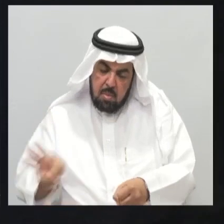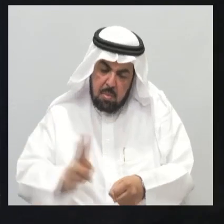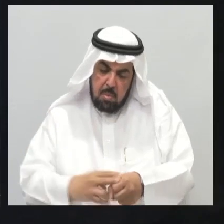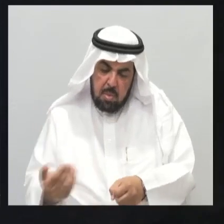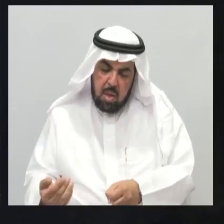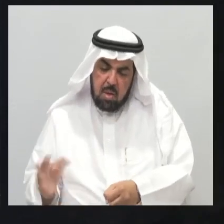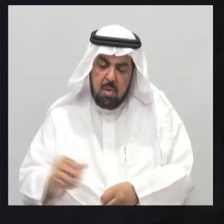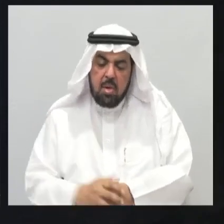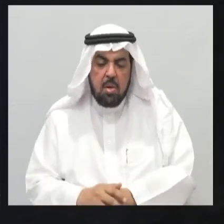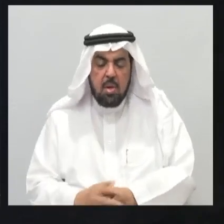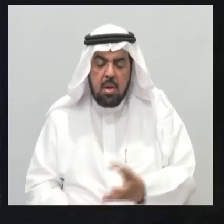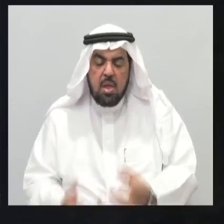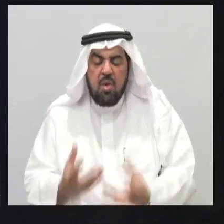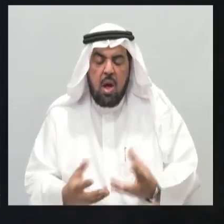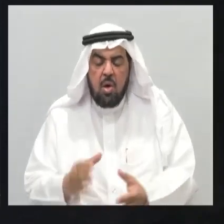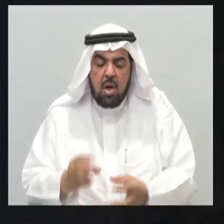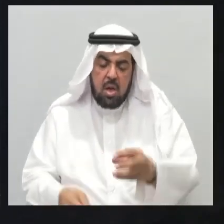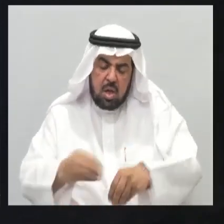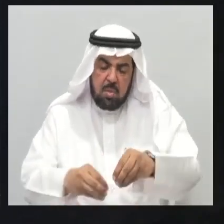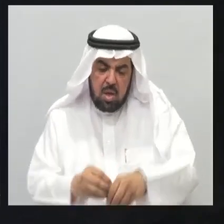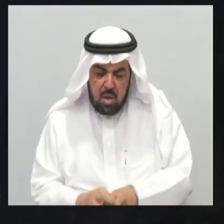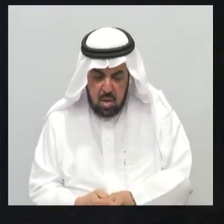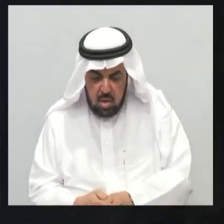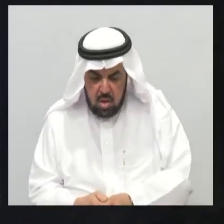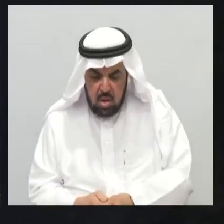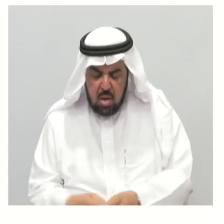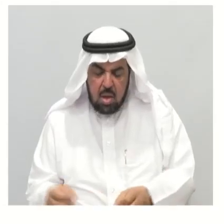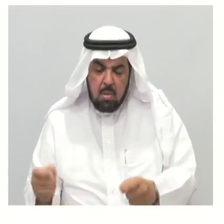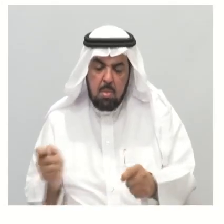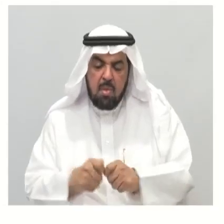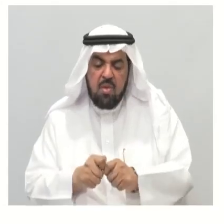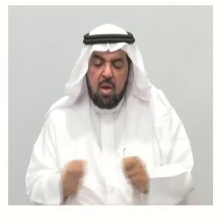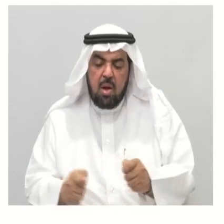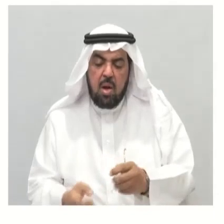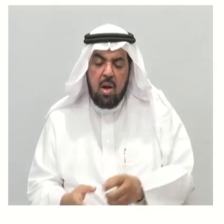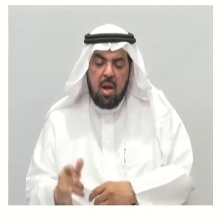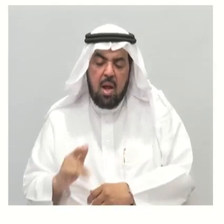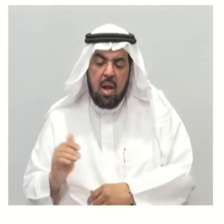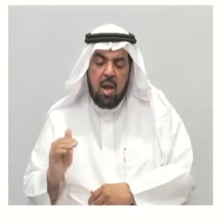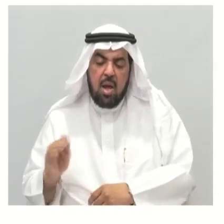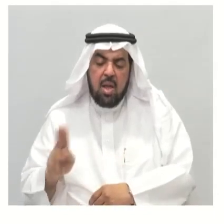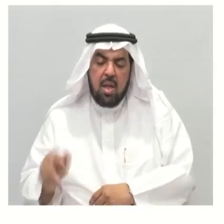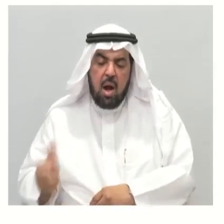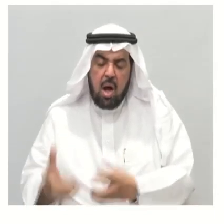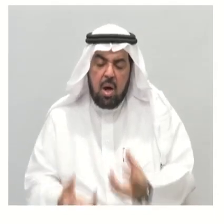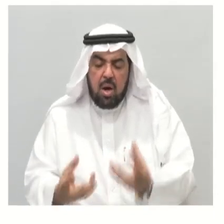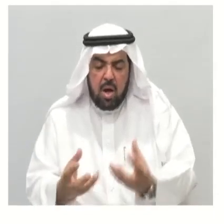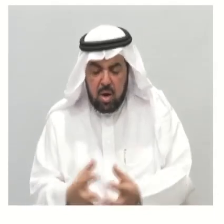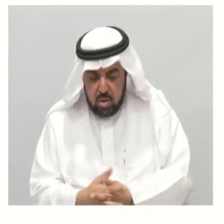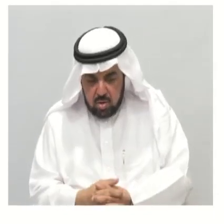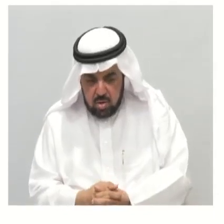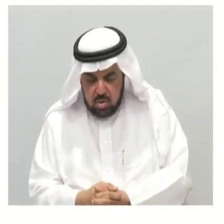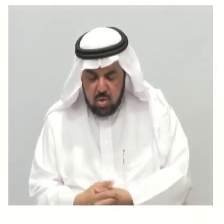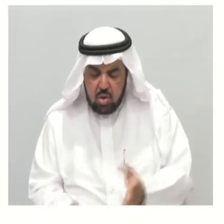كان، بفعل تفاعل كيميائي، وفي حالة الخشب بفعل الاحتراق مما ينتج عنه مواد جديدة، وهذه